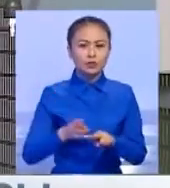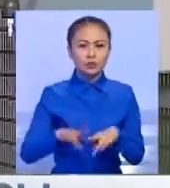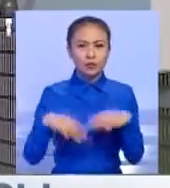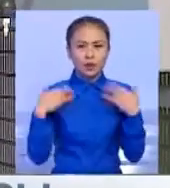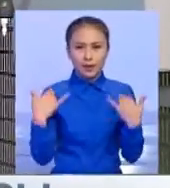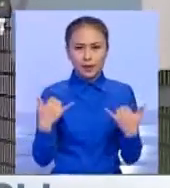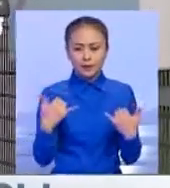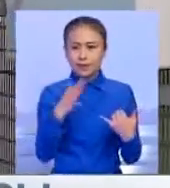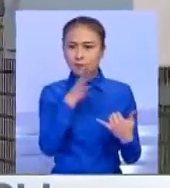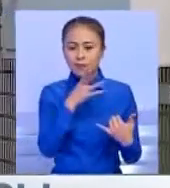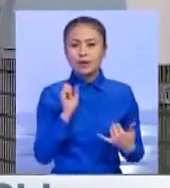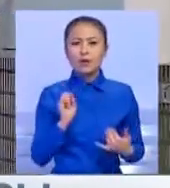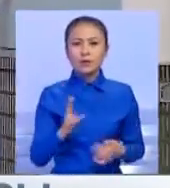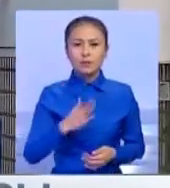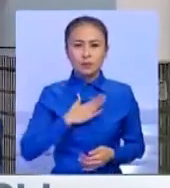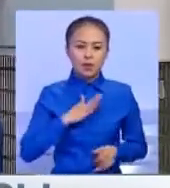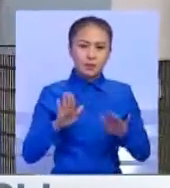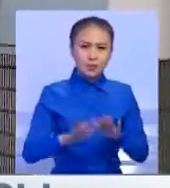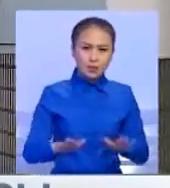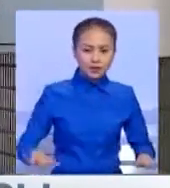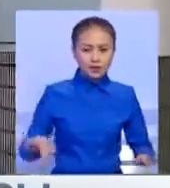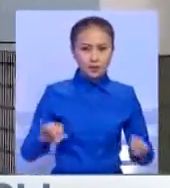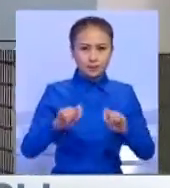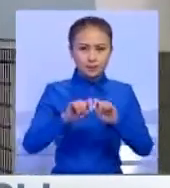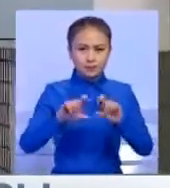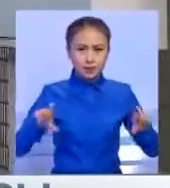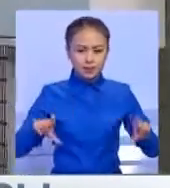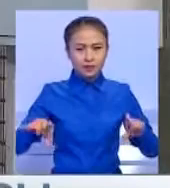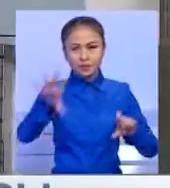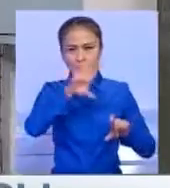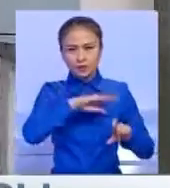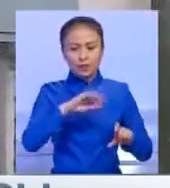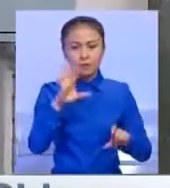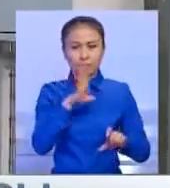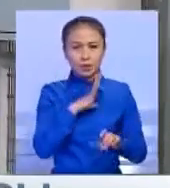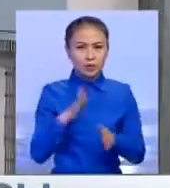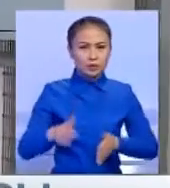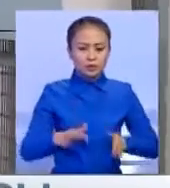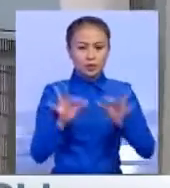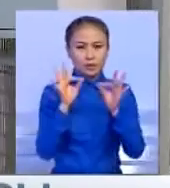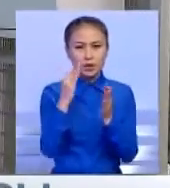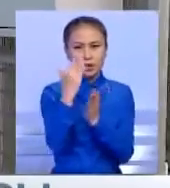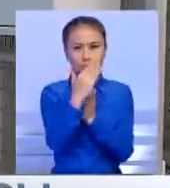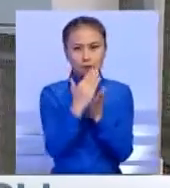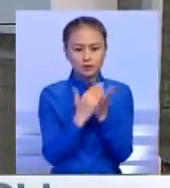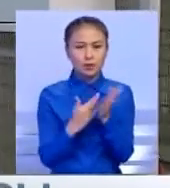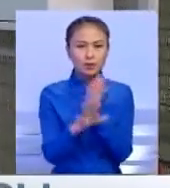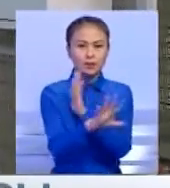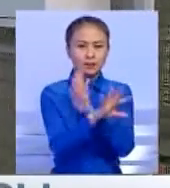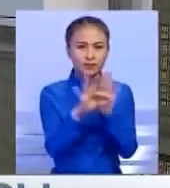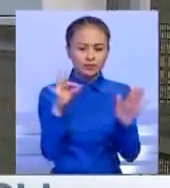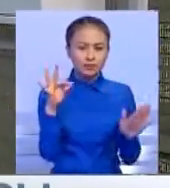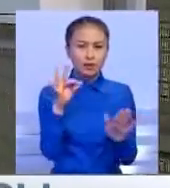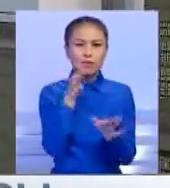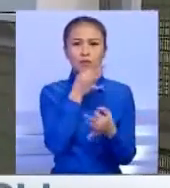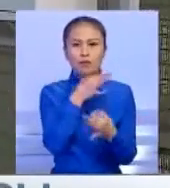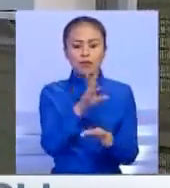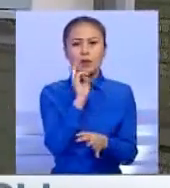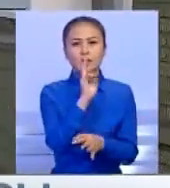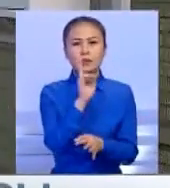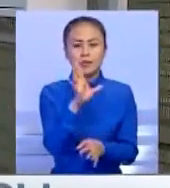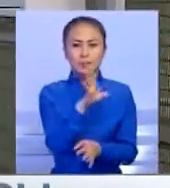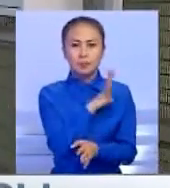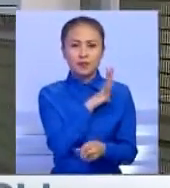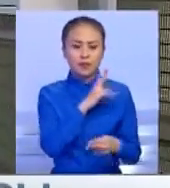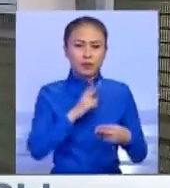қазір бізде қалай? Бізде бала бақша және мектеп деңгейінде барлығы бір жолға қойылған да, ал дәл мамандық таңдар кезде кейбір кедергілер